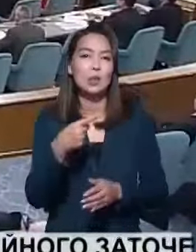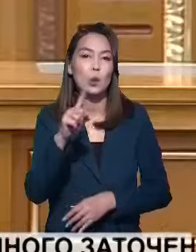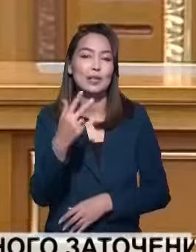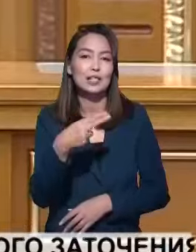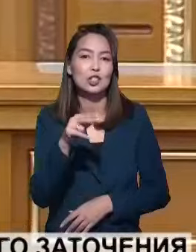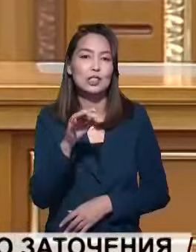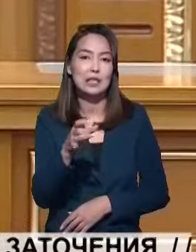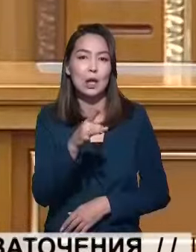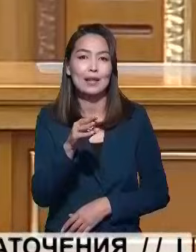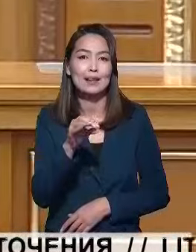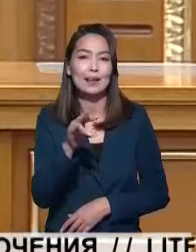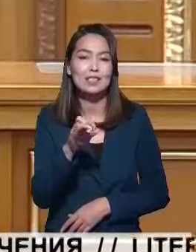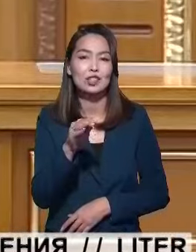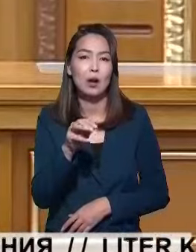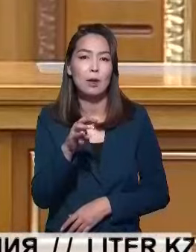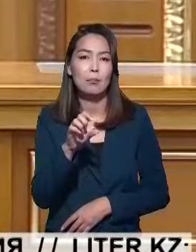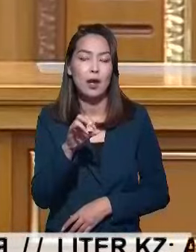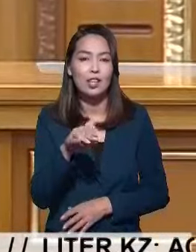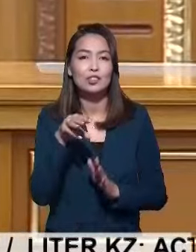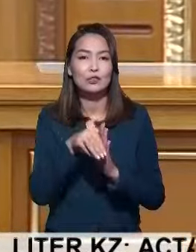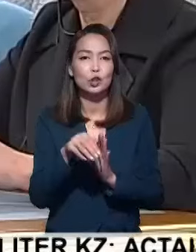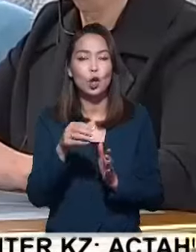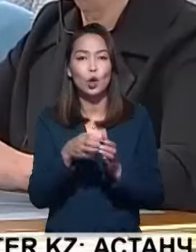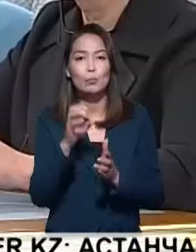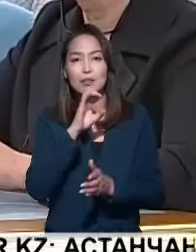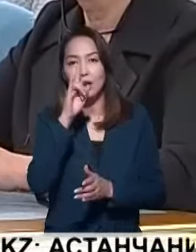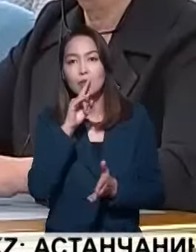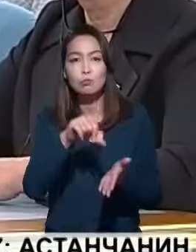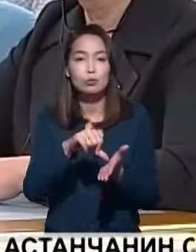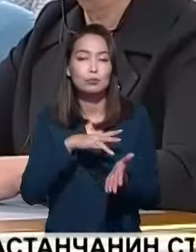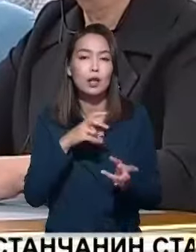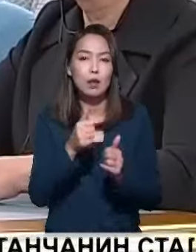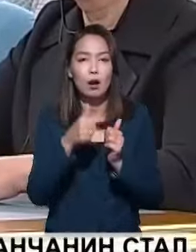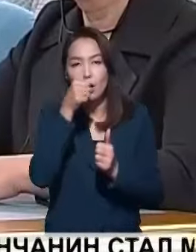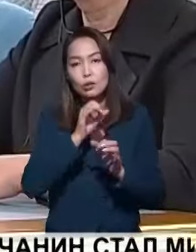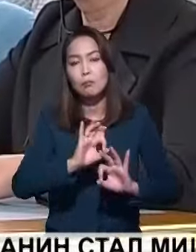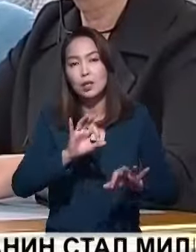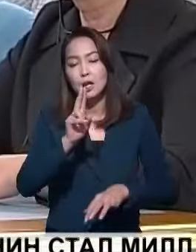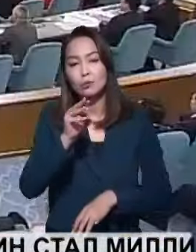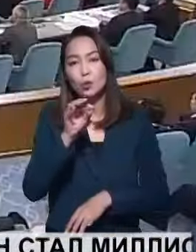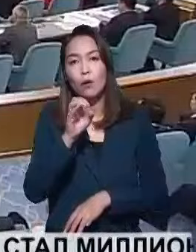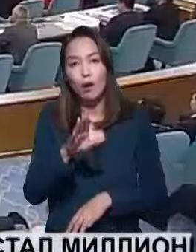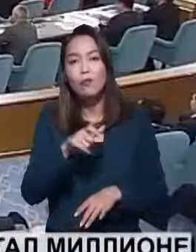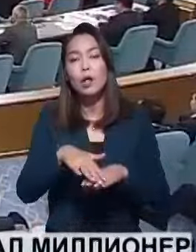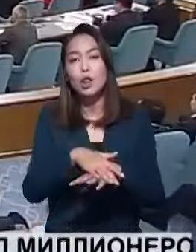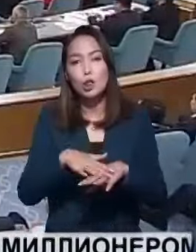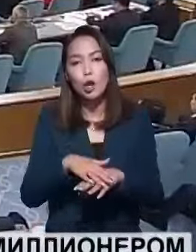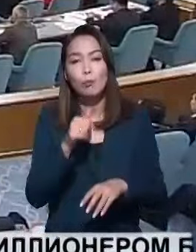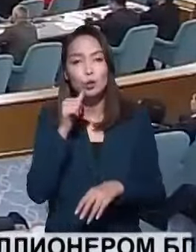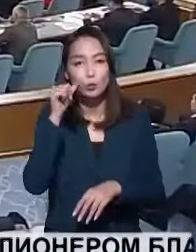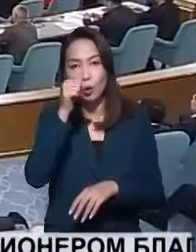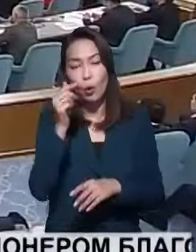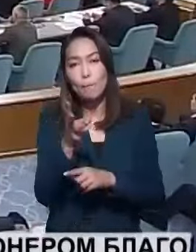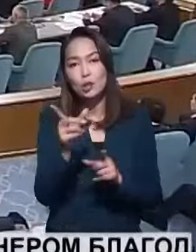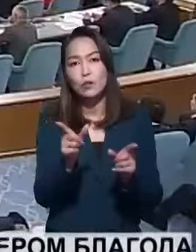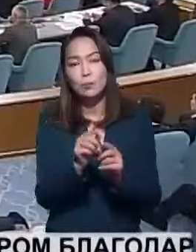региона Теныс Жаманбалин в числе группы североказахстанцев присутствовал на ежегодном послании Касым-Жомарта Токаева к народу. В прошлом году пожарный